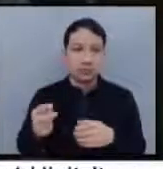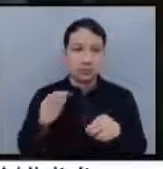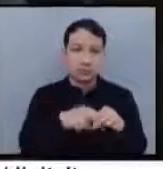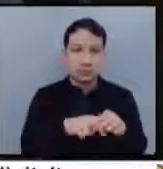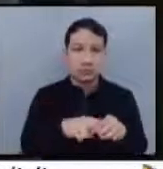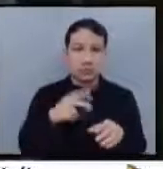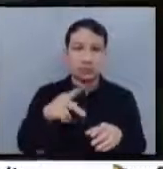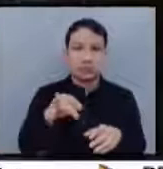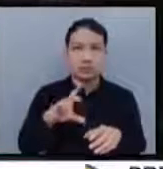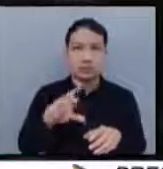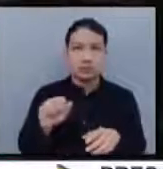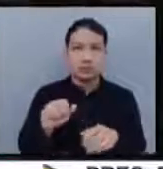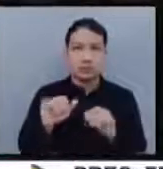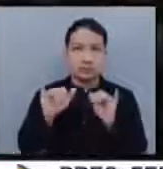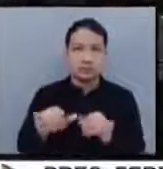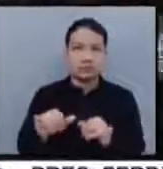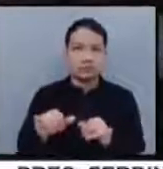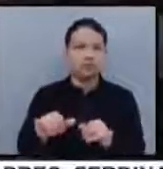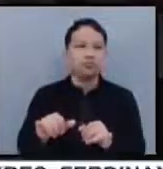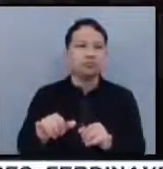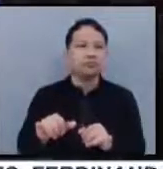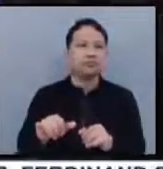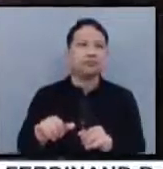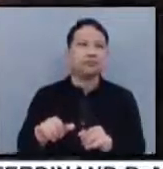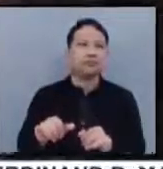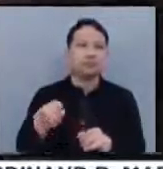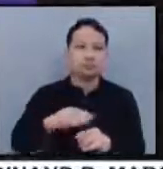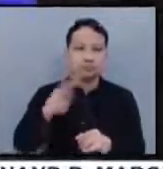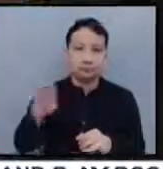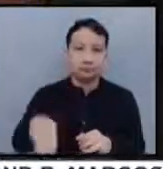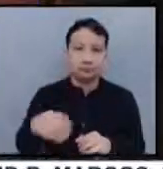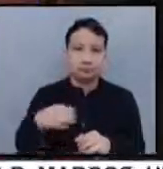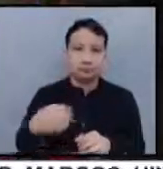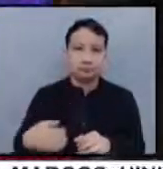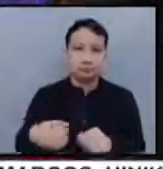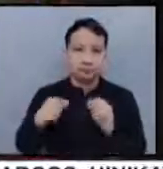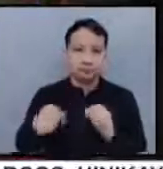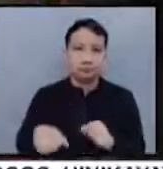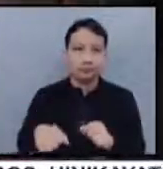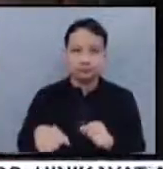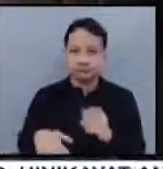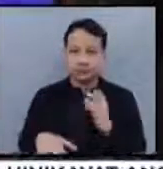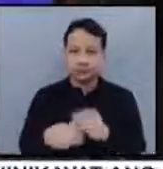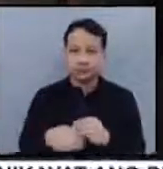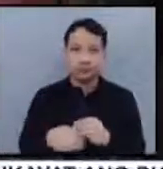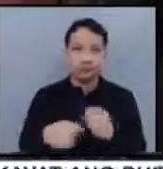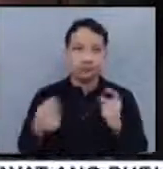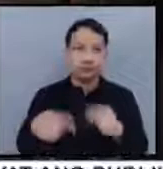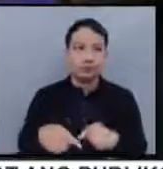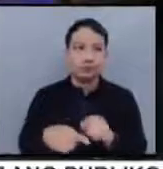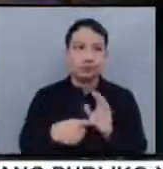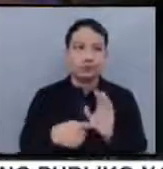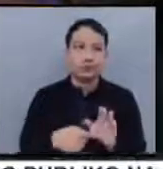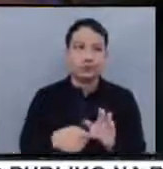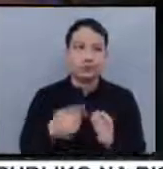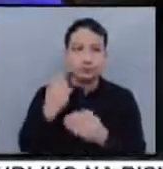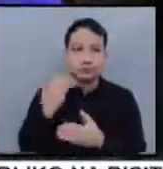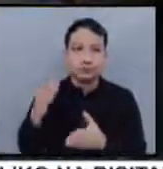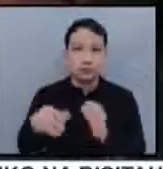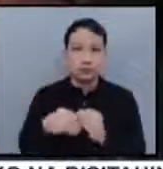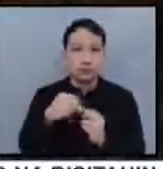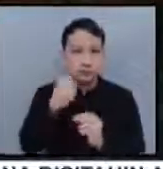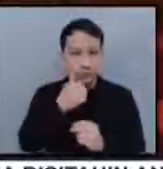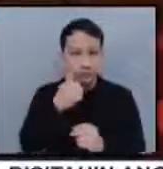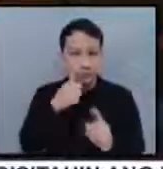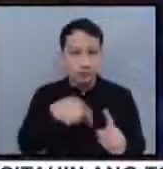naipit sa crossfire. Ayon sa Manila Police District, posibleng crime of passion ang dahilan ng pagpunta umano ng babaeng suspect sa